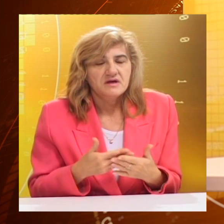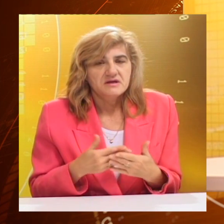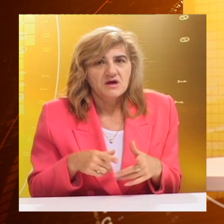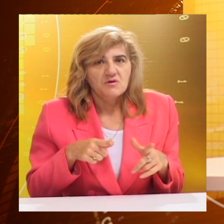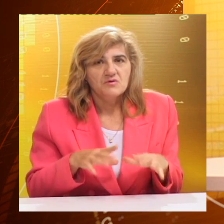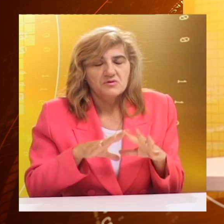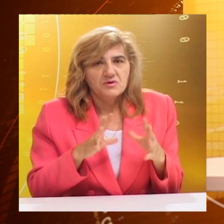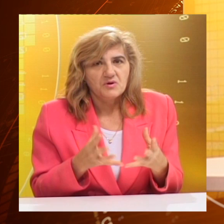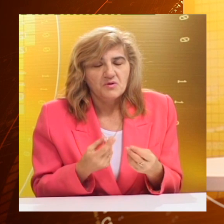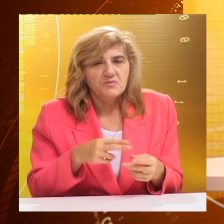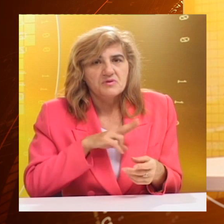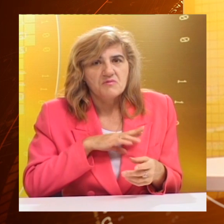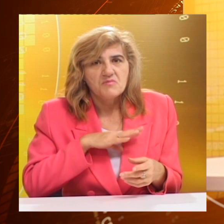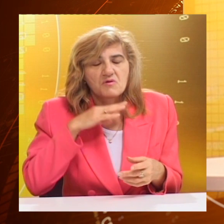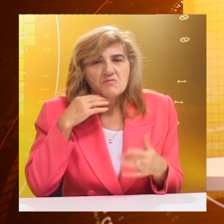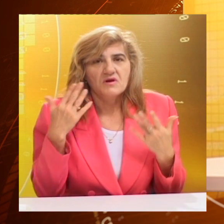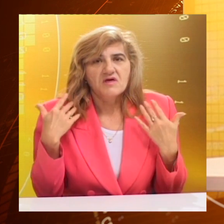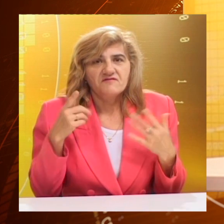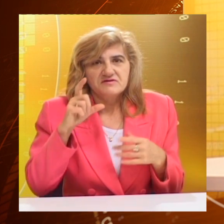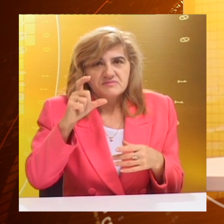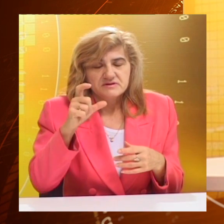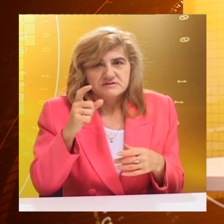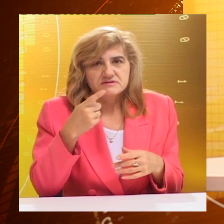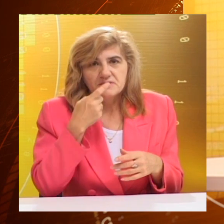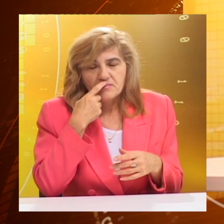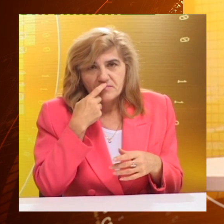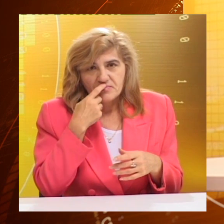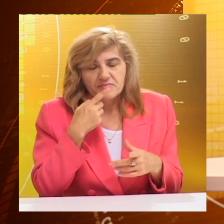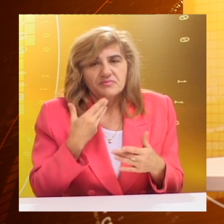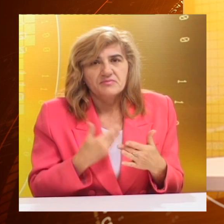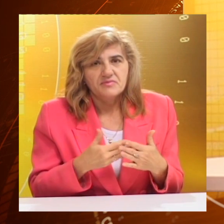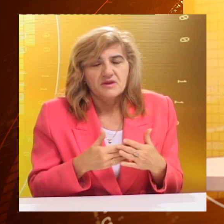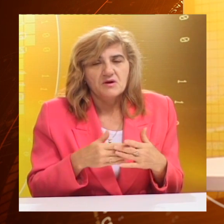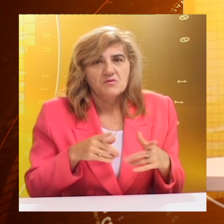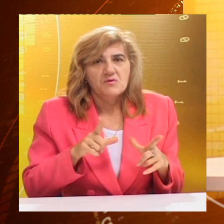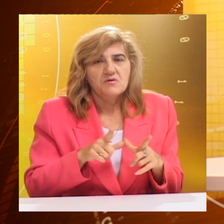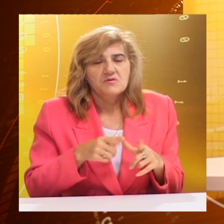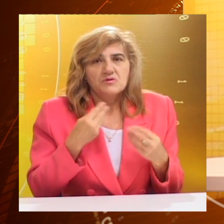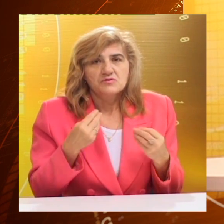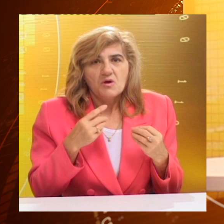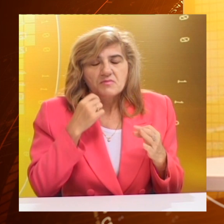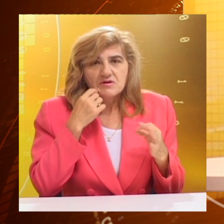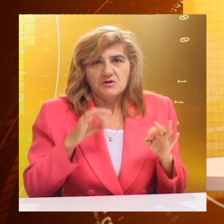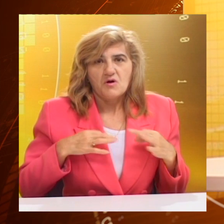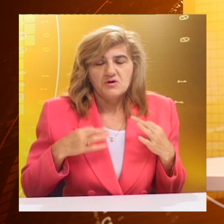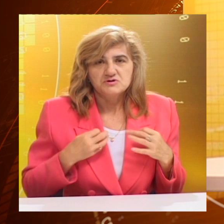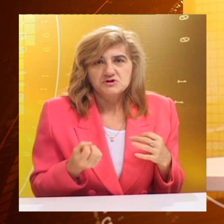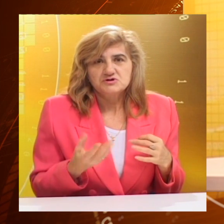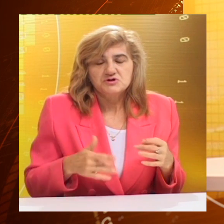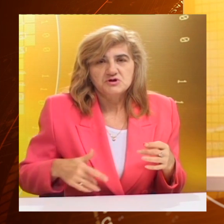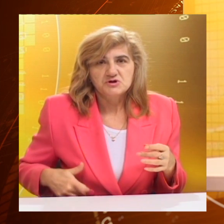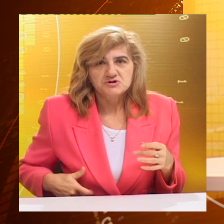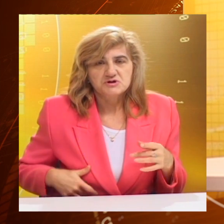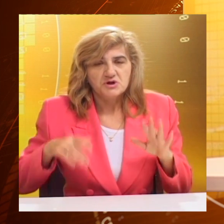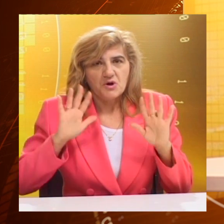je dokazano da ova biljka sadrži visok nivo vitamina C, magnezijuma i gvožđa. Također je potvrđeno da povoljno deluje kod